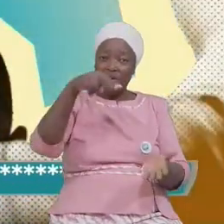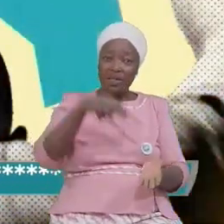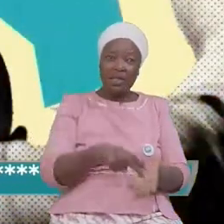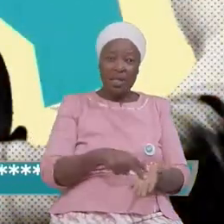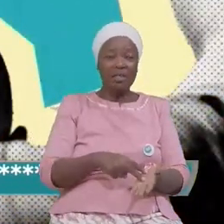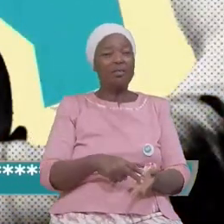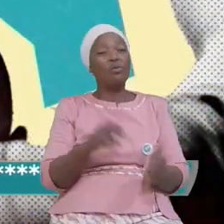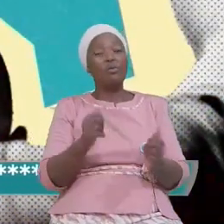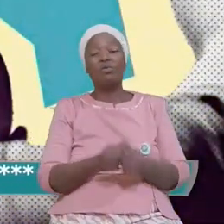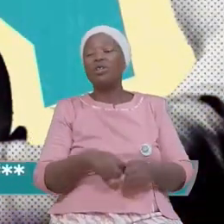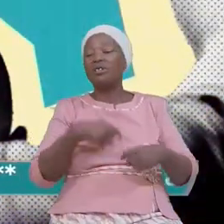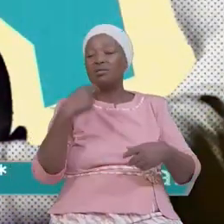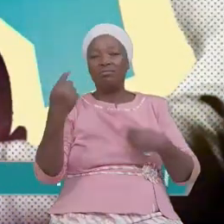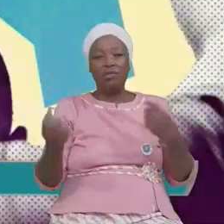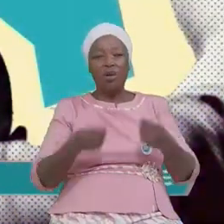vont s'écraser,